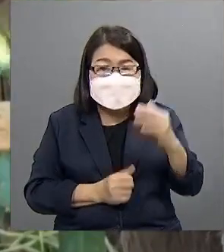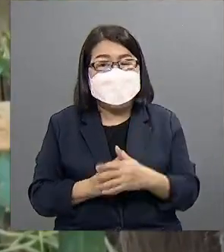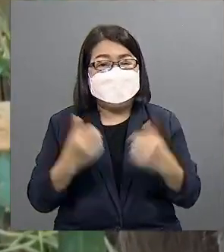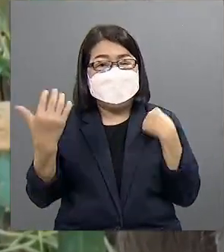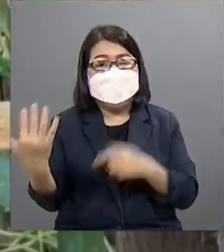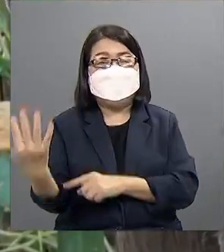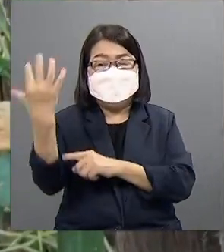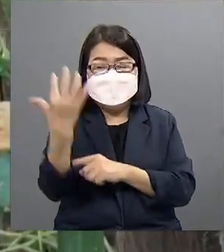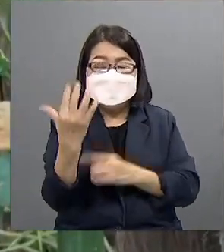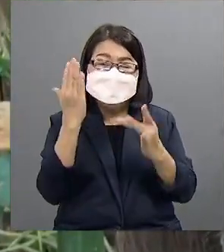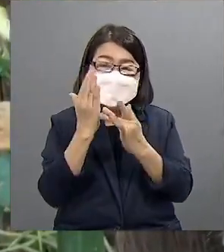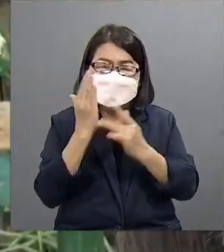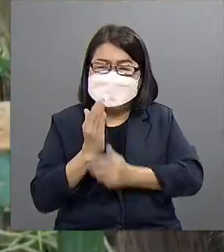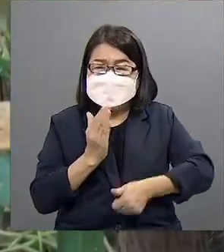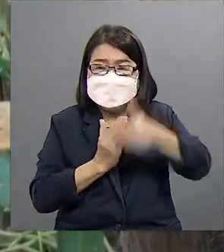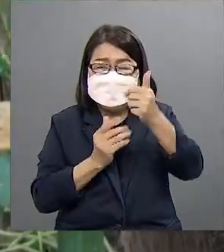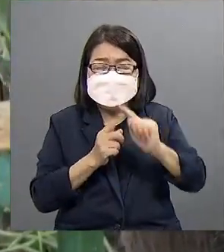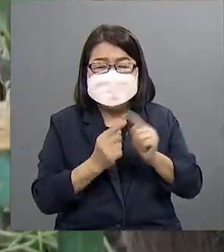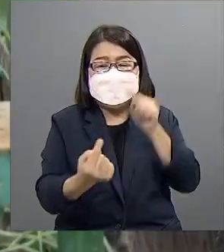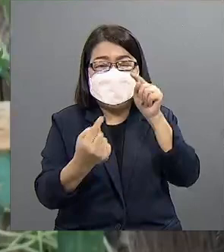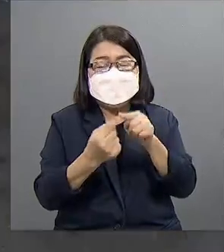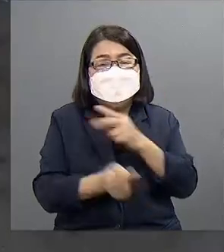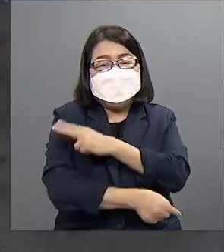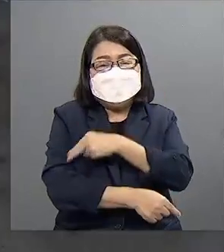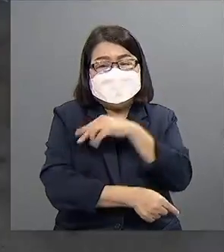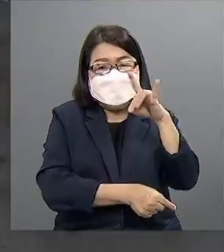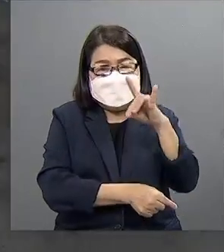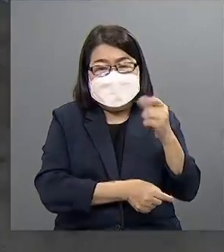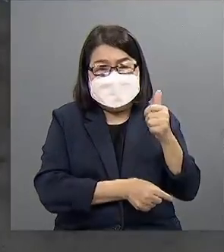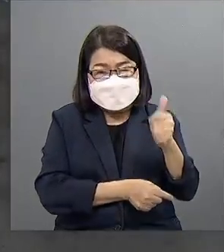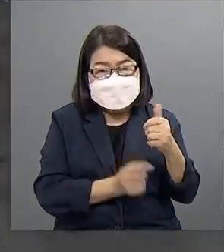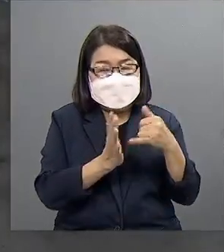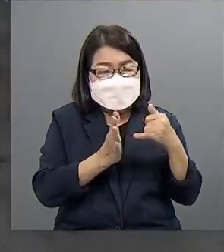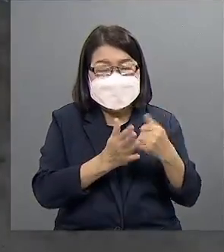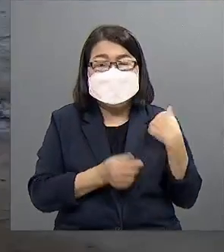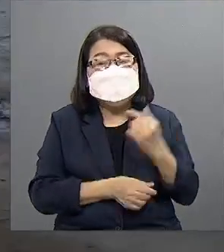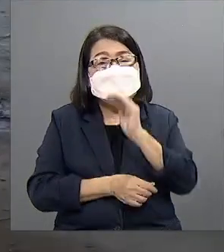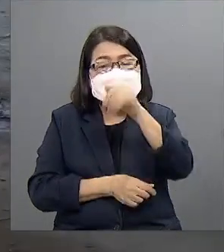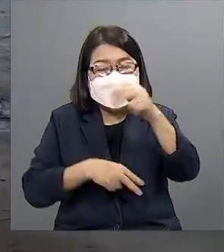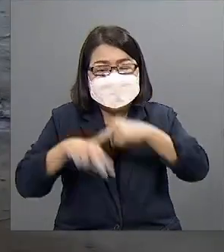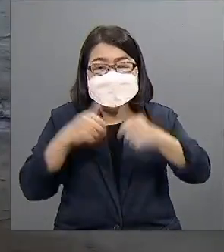างๆเนี่ยจะสามารถเข้าถึงสัตวแพทย์แล้วก็ตัวช้างได้อย่างทันท่วงทีในทุกพื้นที่ครับผม